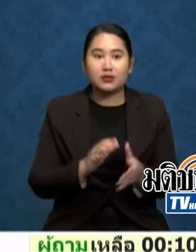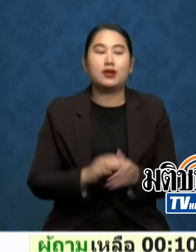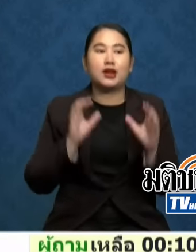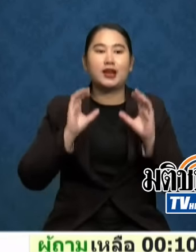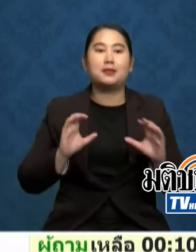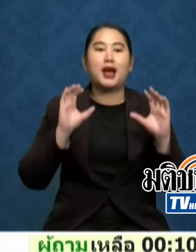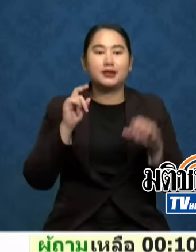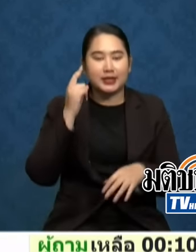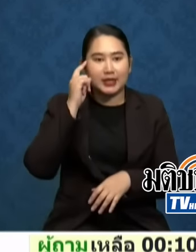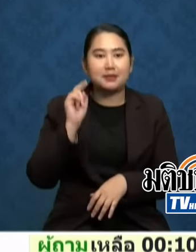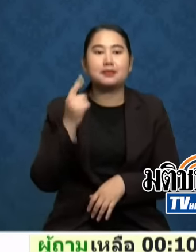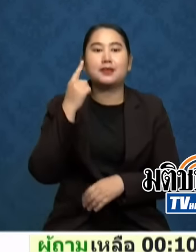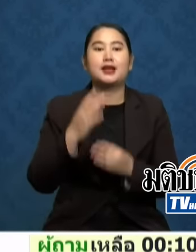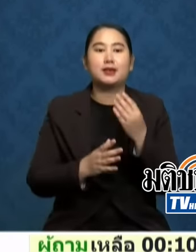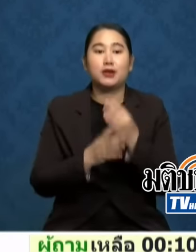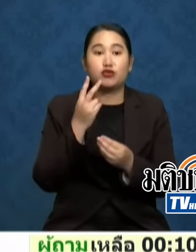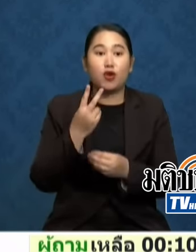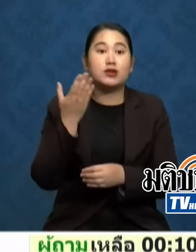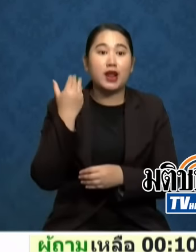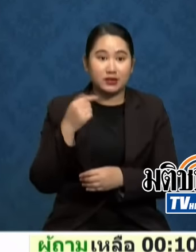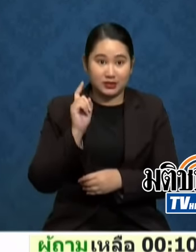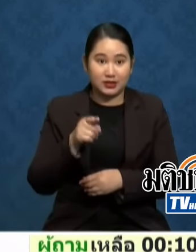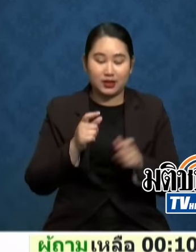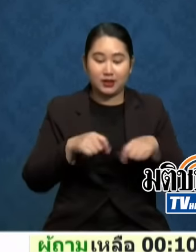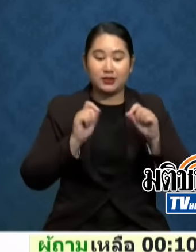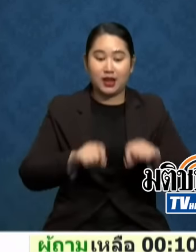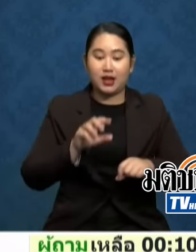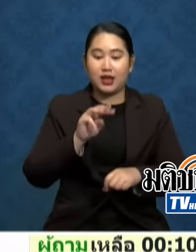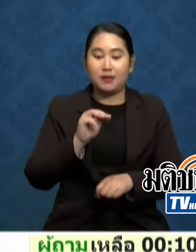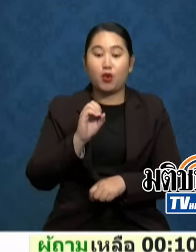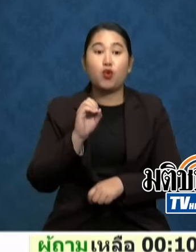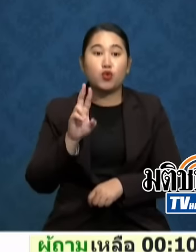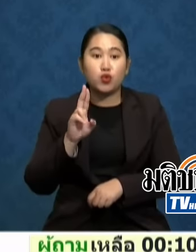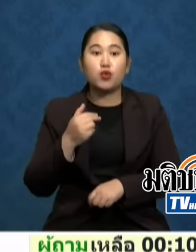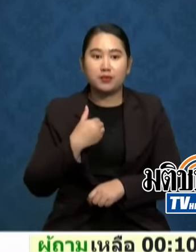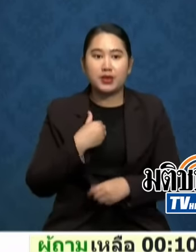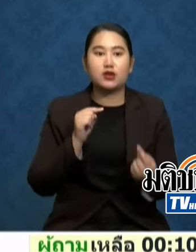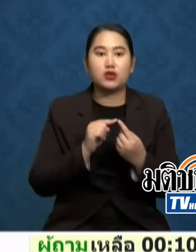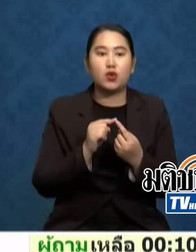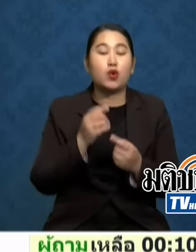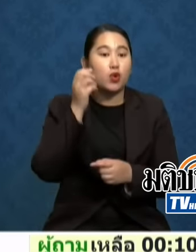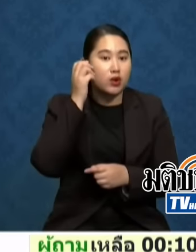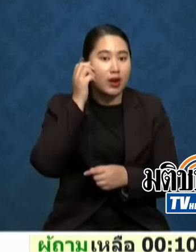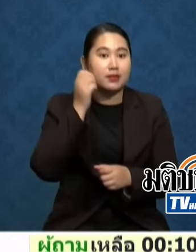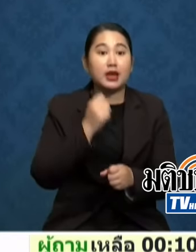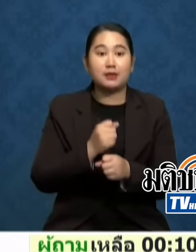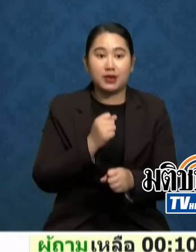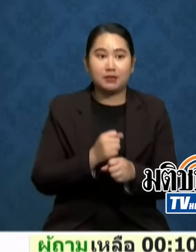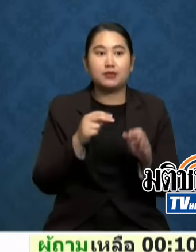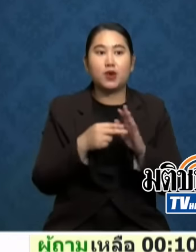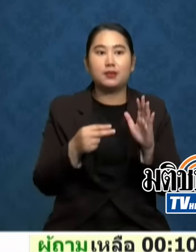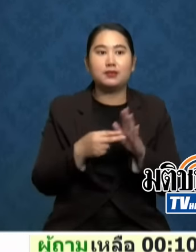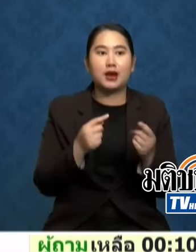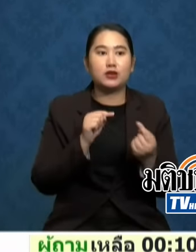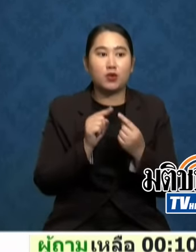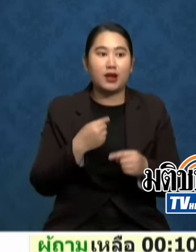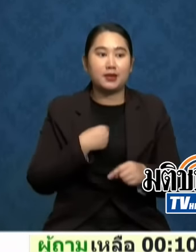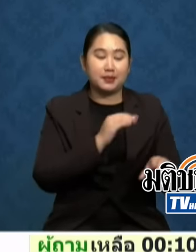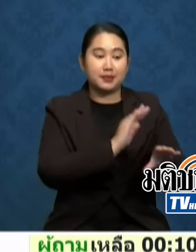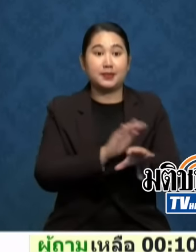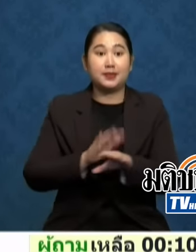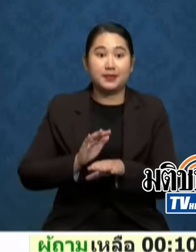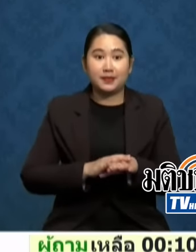ที่ผ่านมาทั้งที่เรามี MOU นะครับร่วมกับผู้ประกอบกิจการโทรศัพท์มือถือเคลื่อนที่ให้พวกเขาส่ง SMS แ